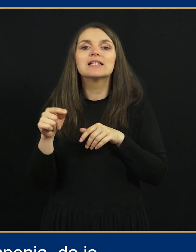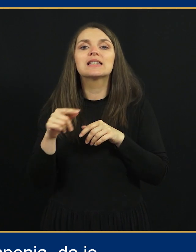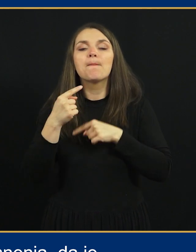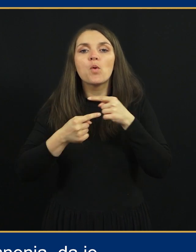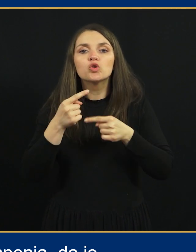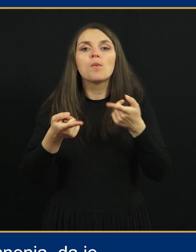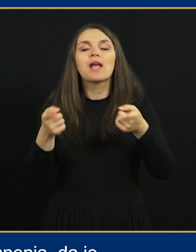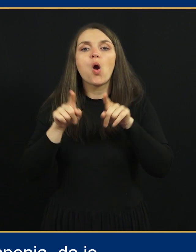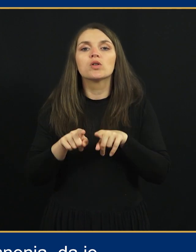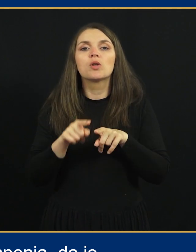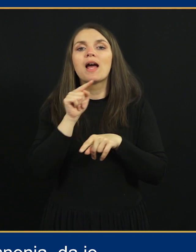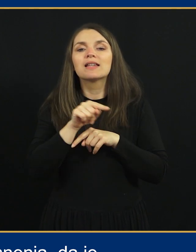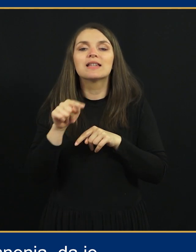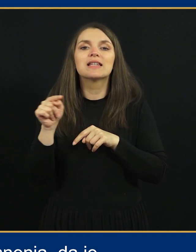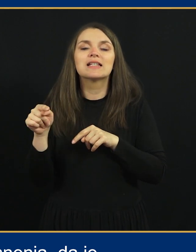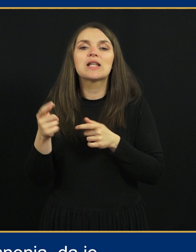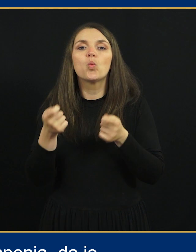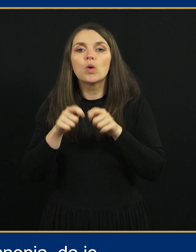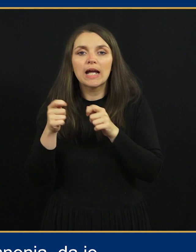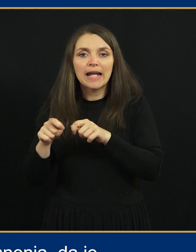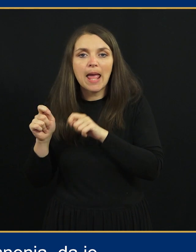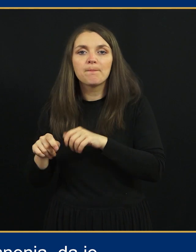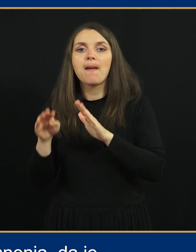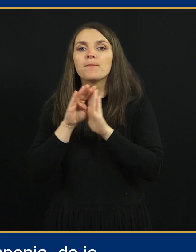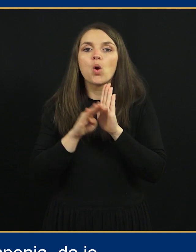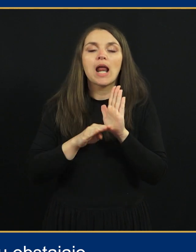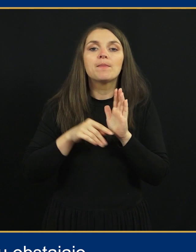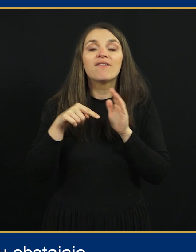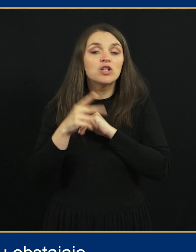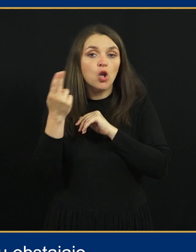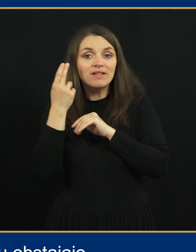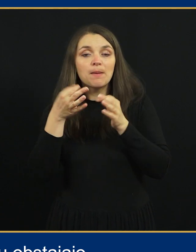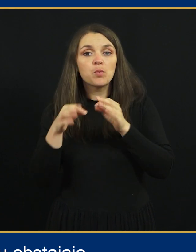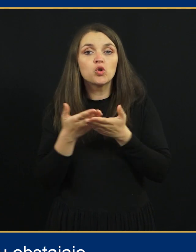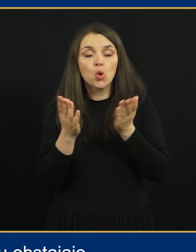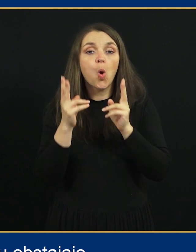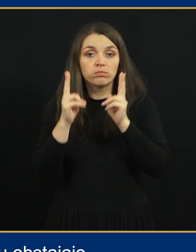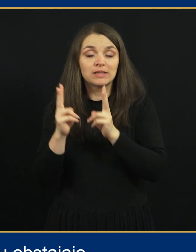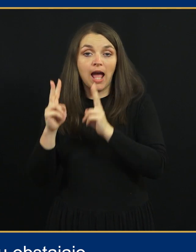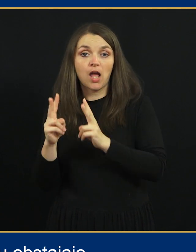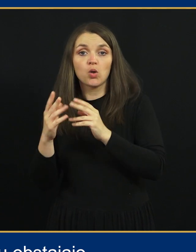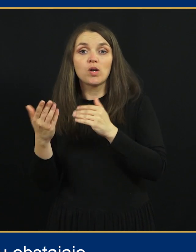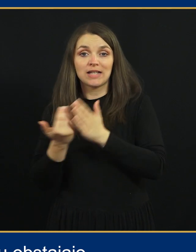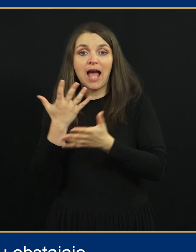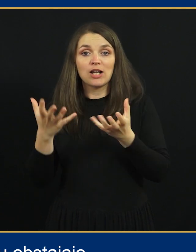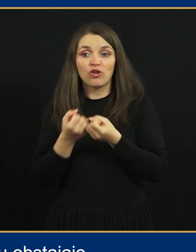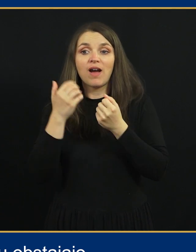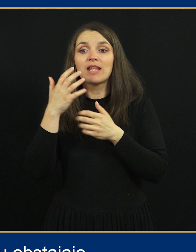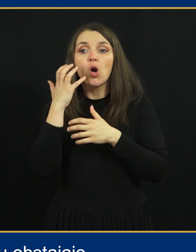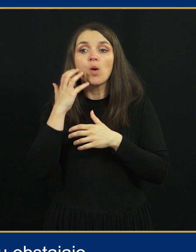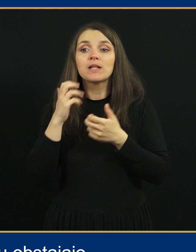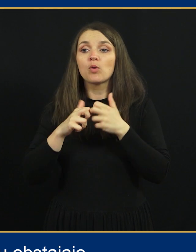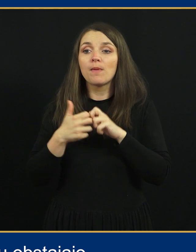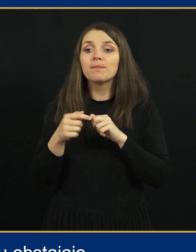tiste postopke oziroma tiste ukrepe, programe, ki v slovenskem prostoru obstajajo za